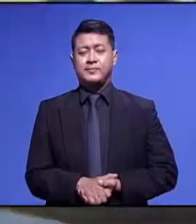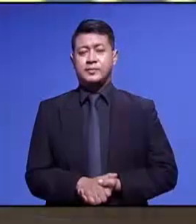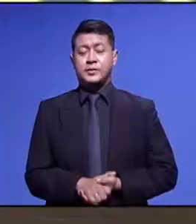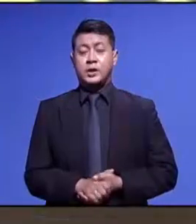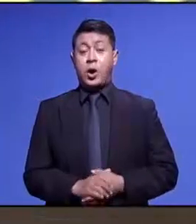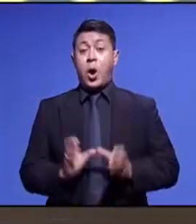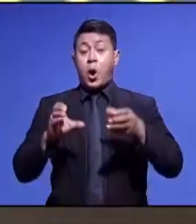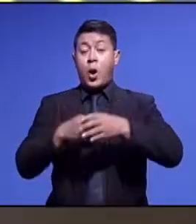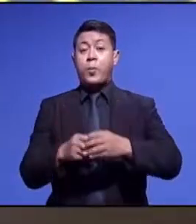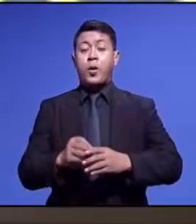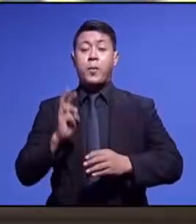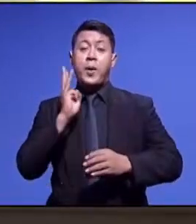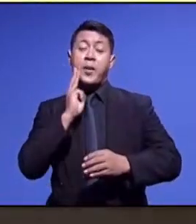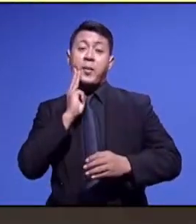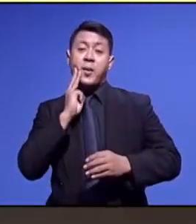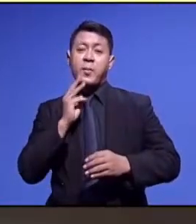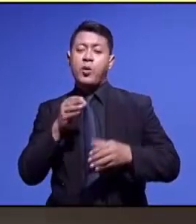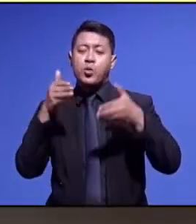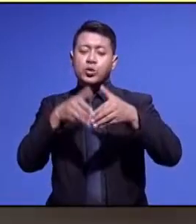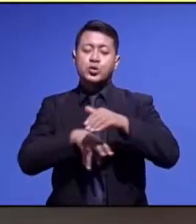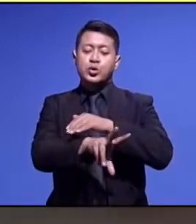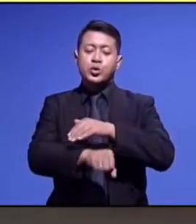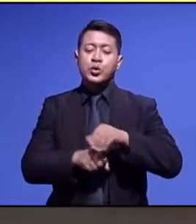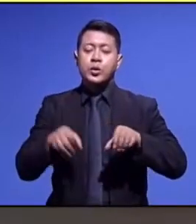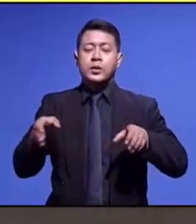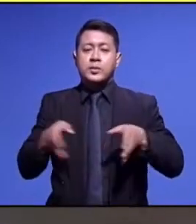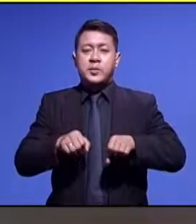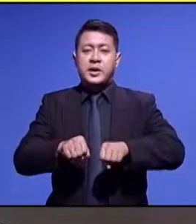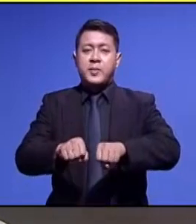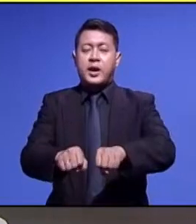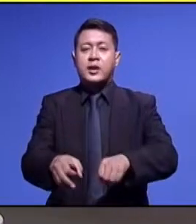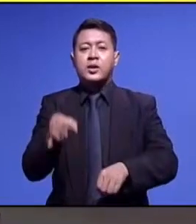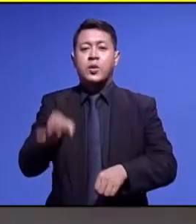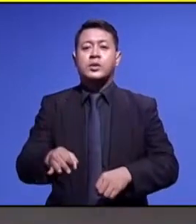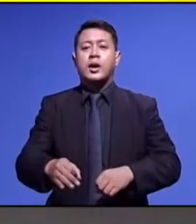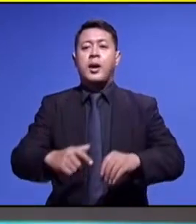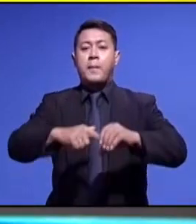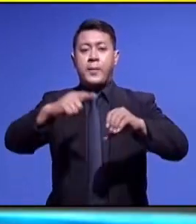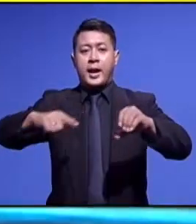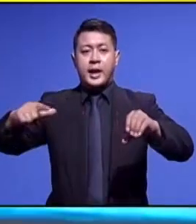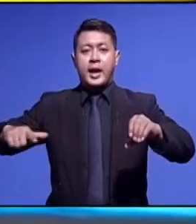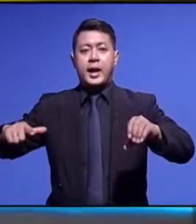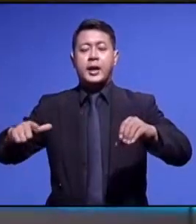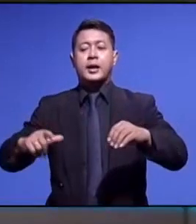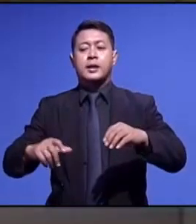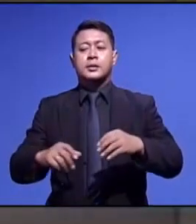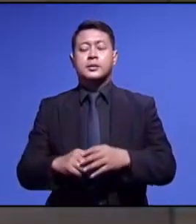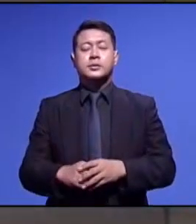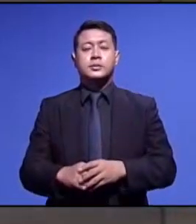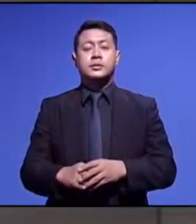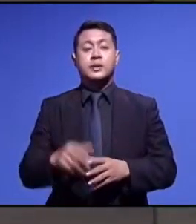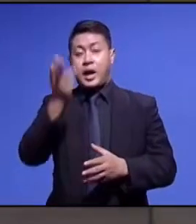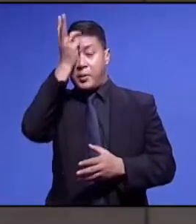Pemirsa, aksi komplotan mak-mak spesialis pengutil minimarket terekam CCTV di Kota Palangkaraya, Kalimantan Tengah. Mereka berbagi tugas